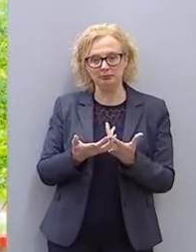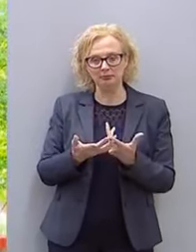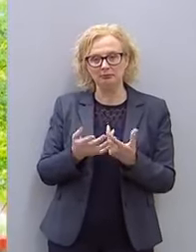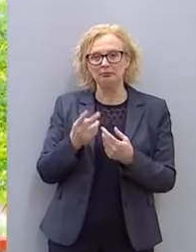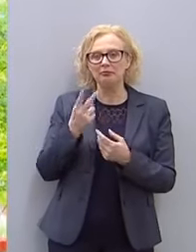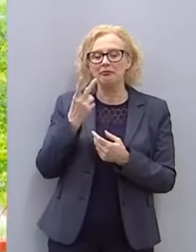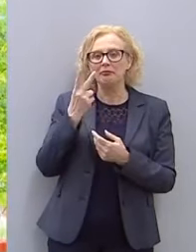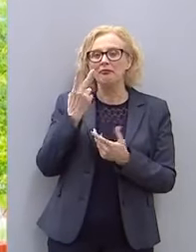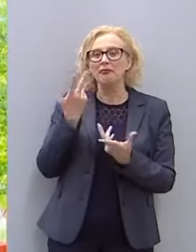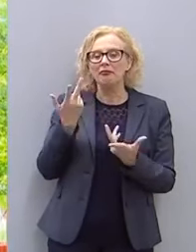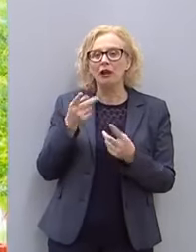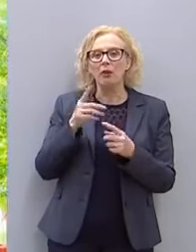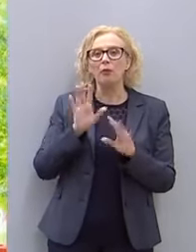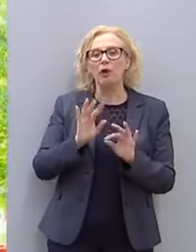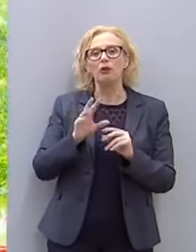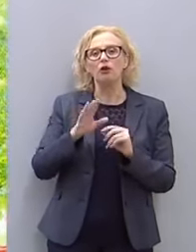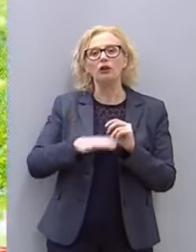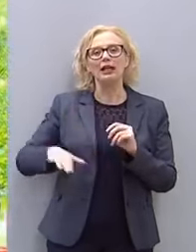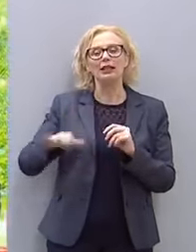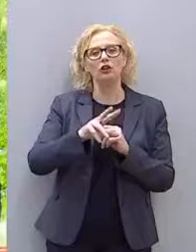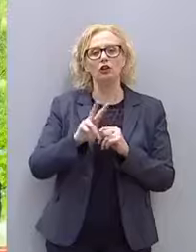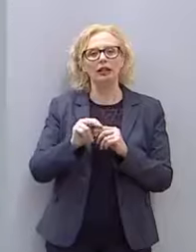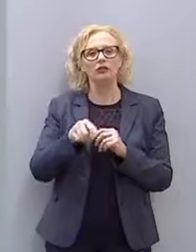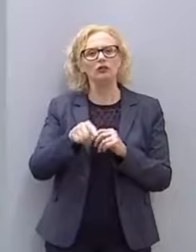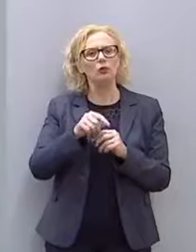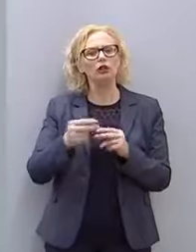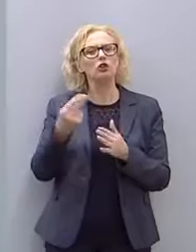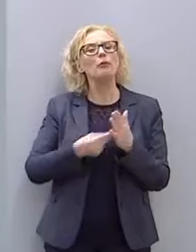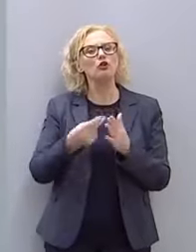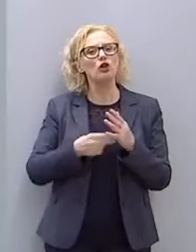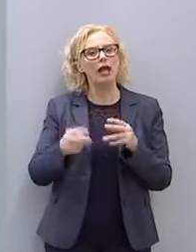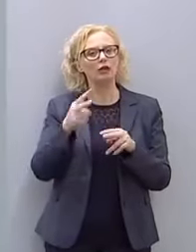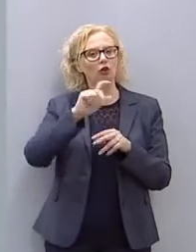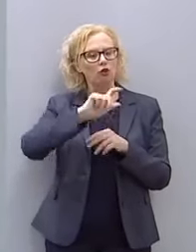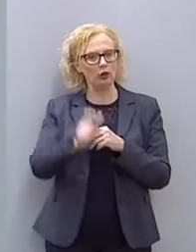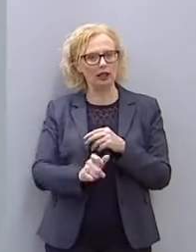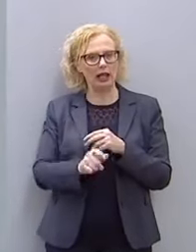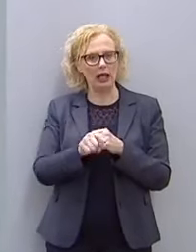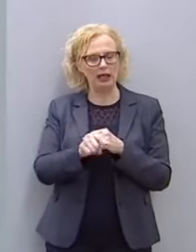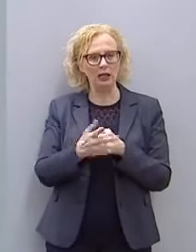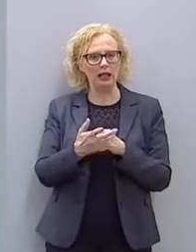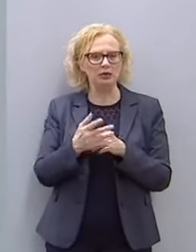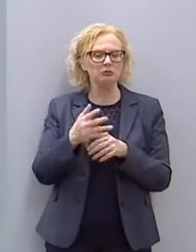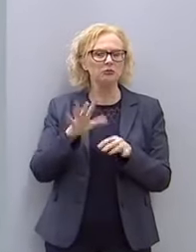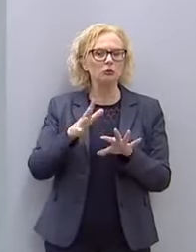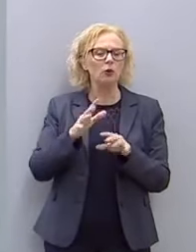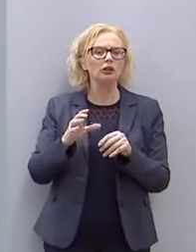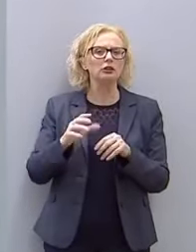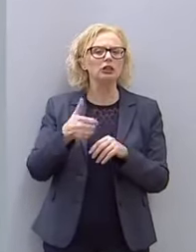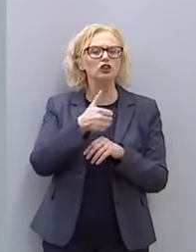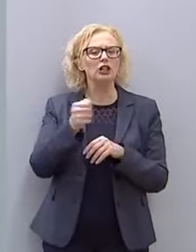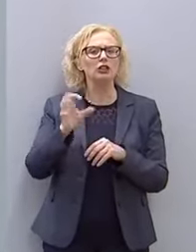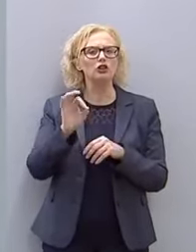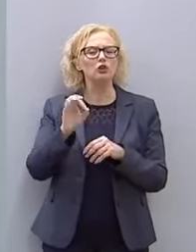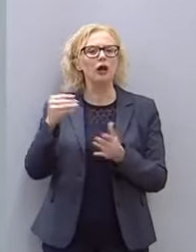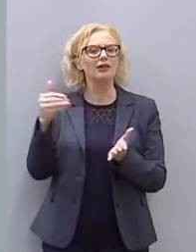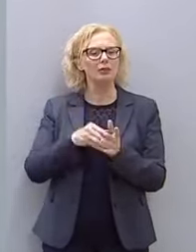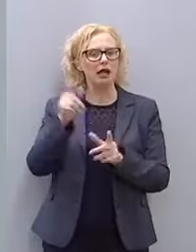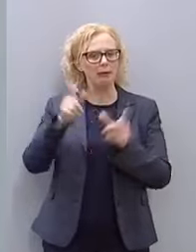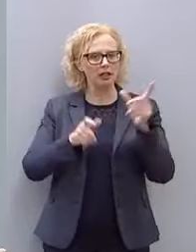appunto i nostri il nostro territorio è un progetto nazionale che riguarda mi pare 150.000 persone a